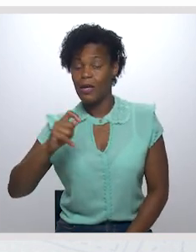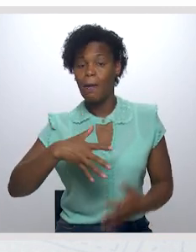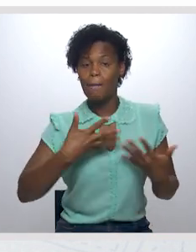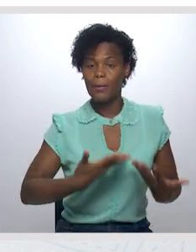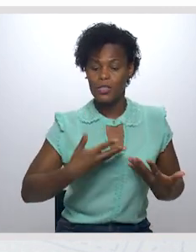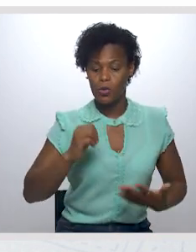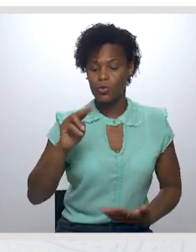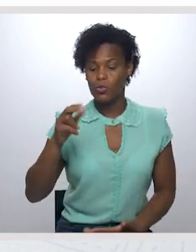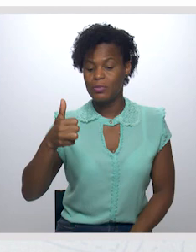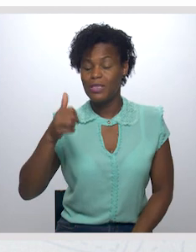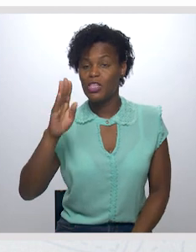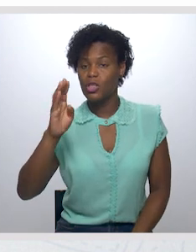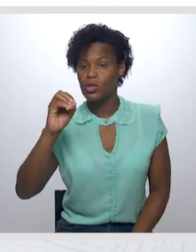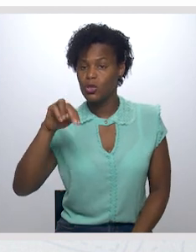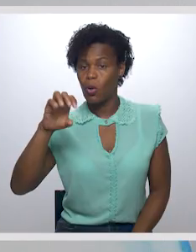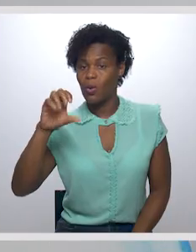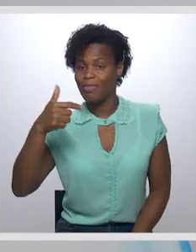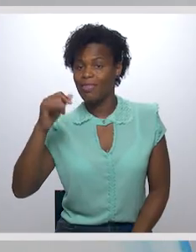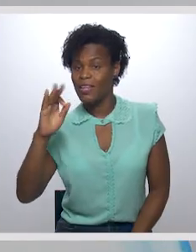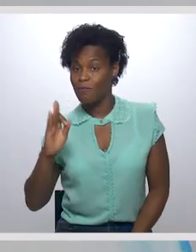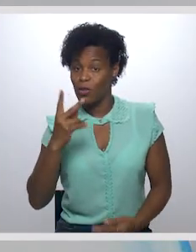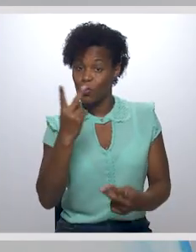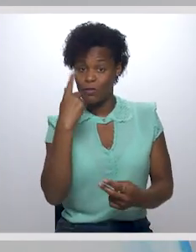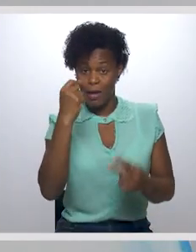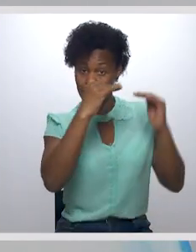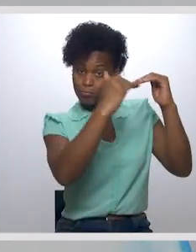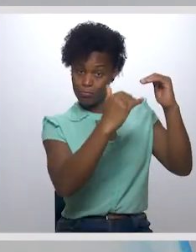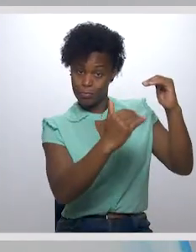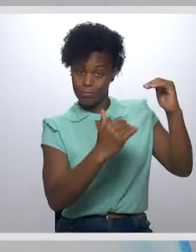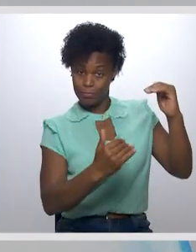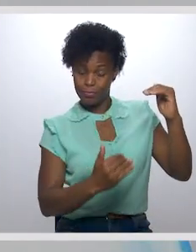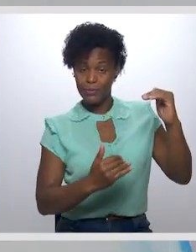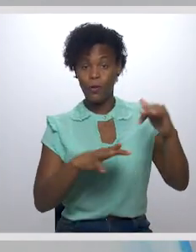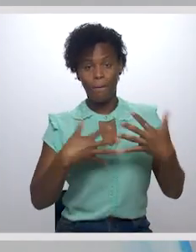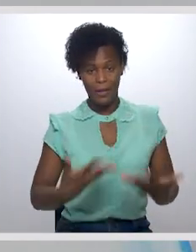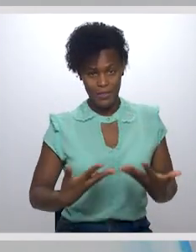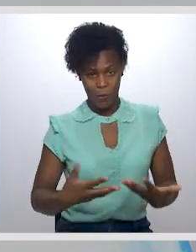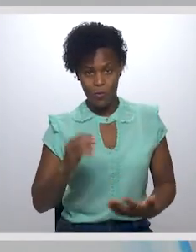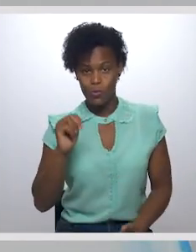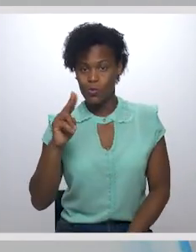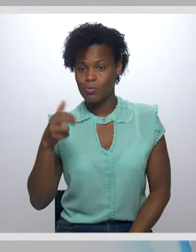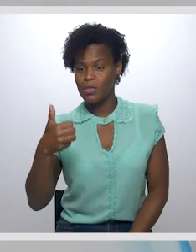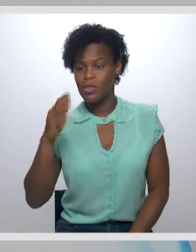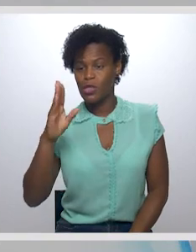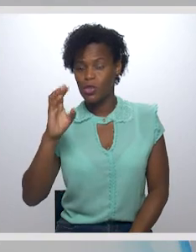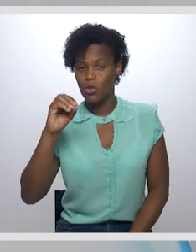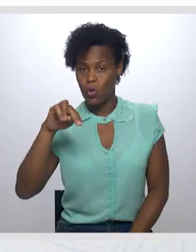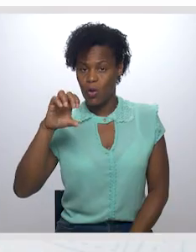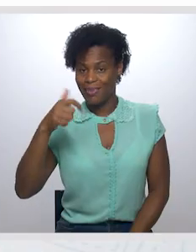du subjonctif. C'est bon? Vous prenez ces deux verbes et vous conjuguez au présent du subjonctif.